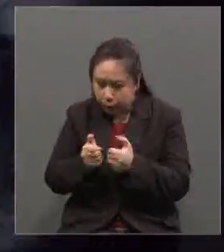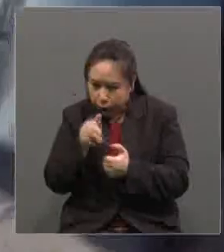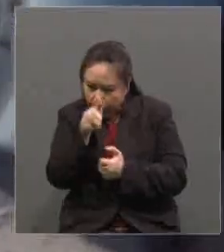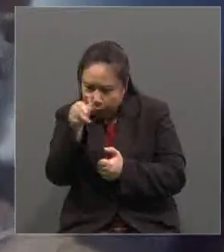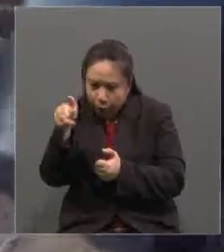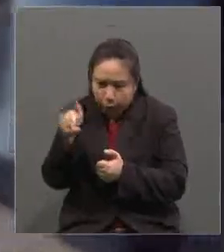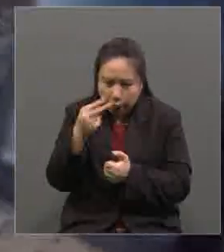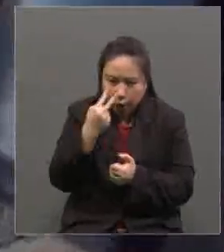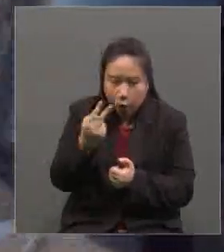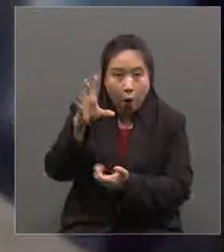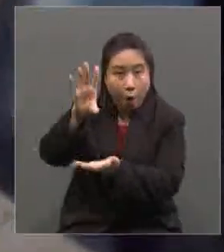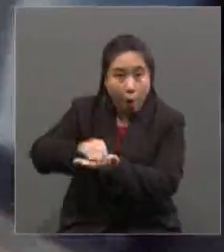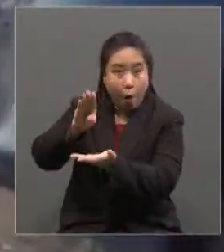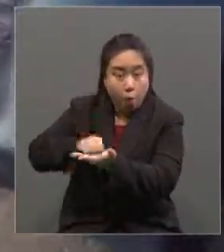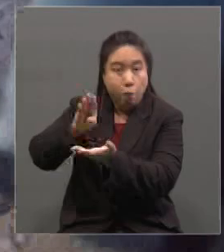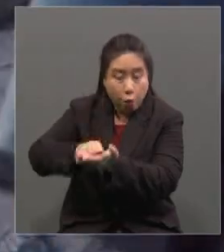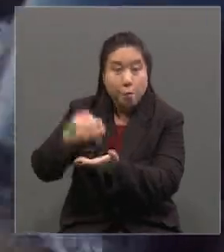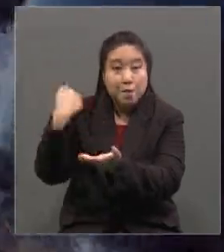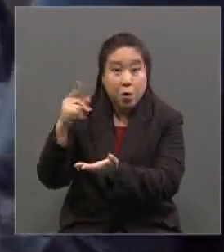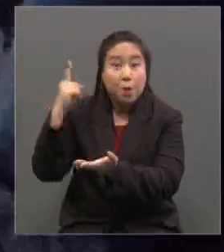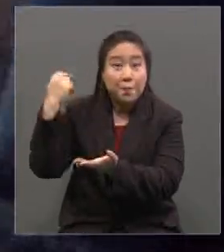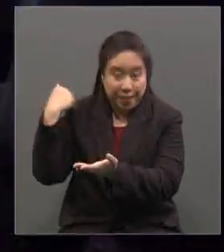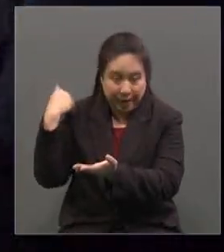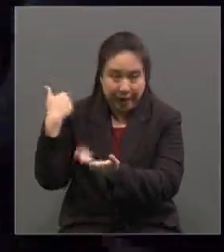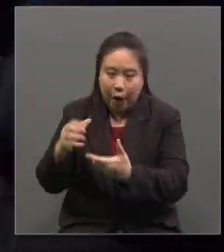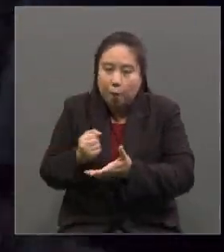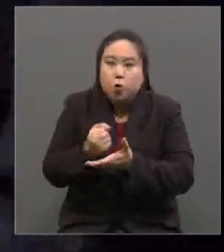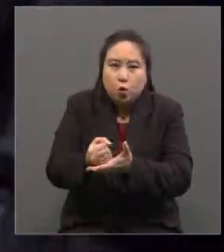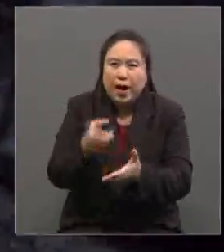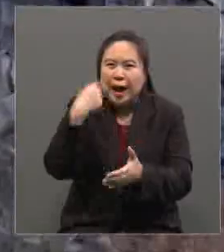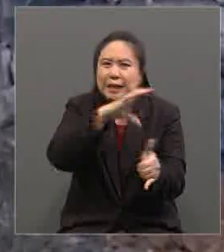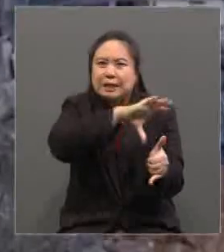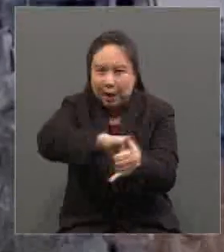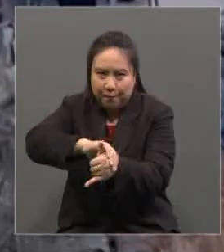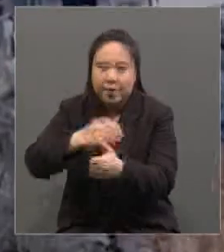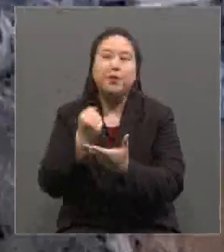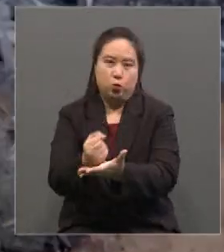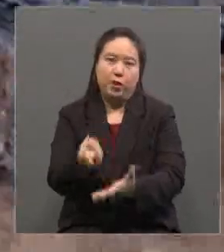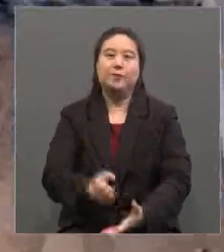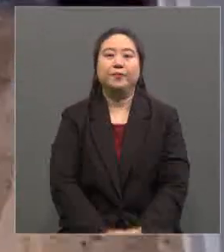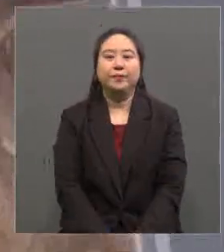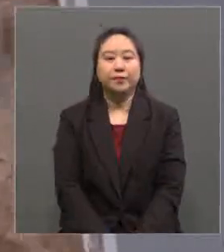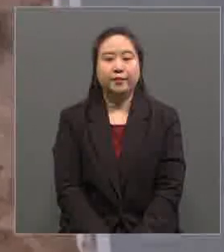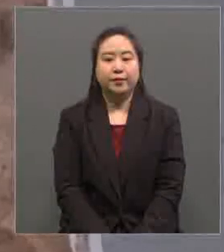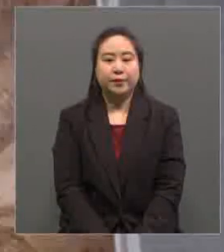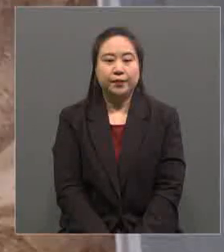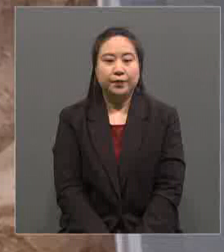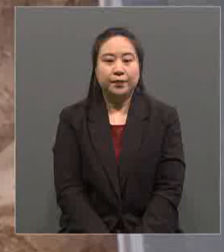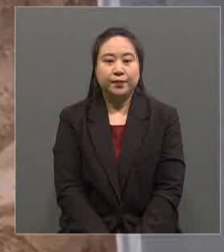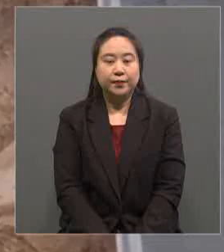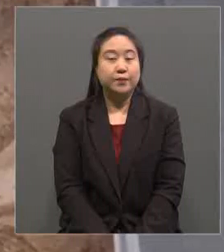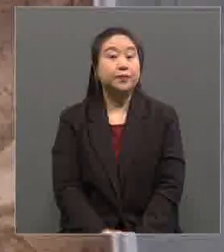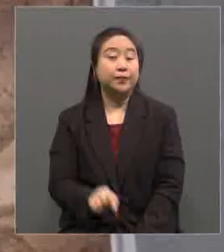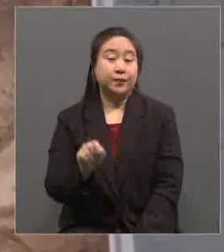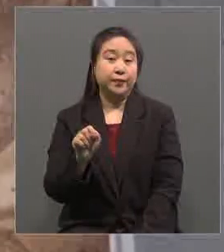แนมแล้วก็รวบรวมข้อมูลที่เป็นประโยชน์นำไปสู่การช่วยเหลือตัวประกันนั่นเองค่ะคือตรงด่าน